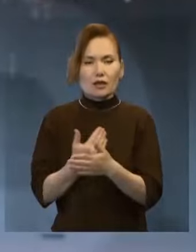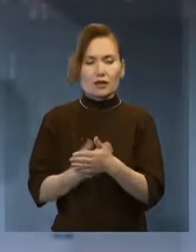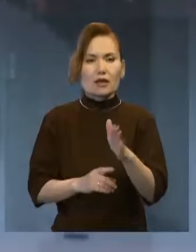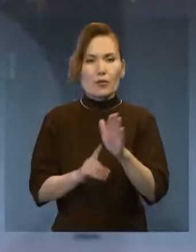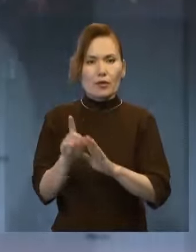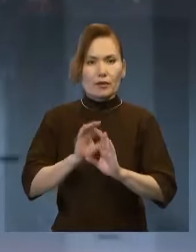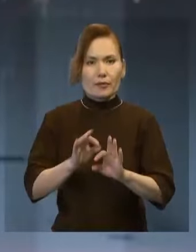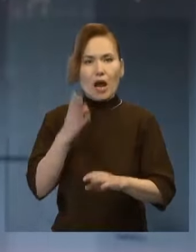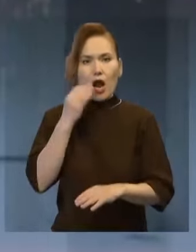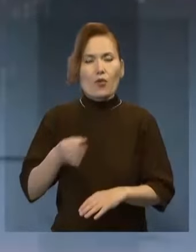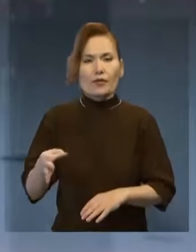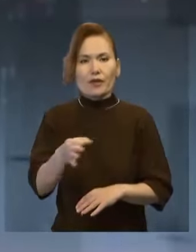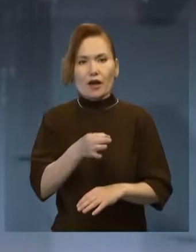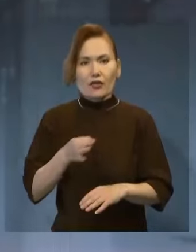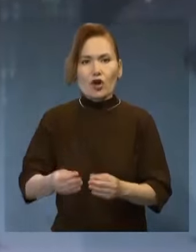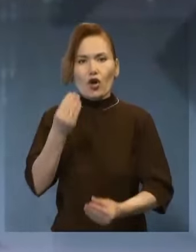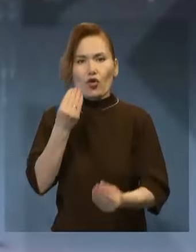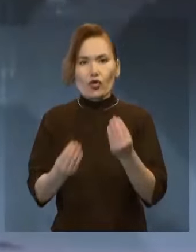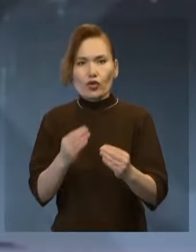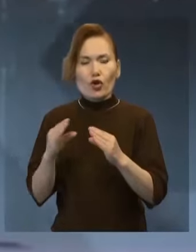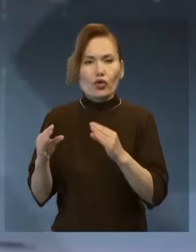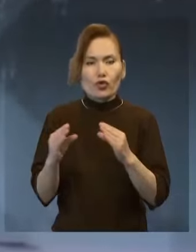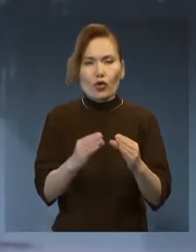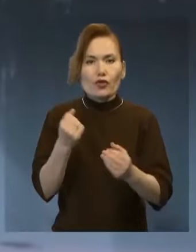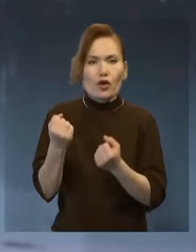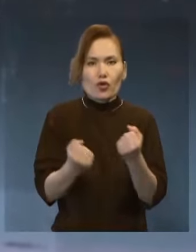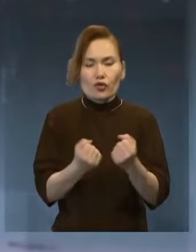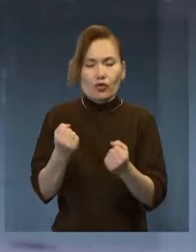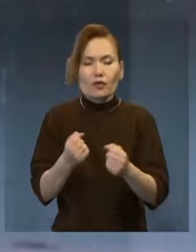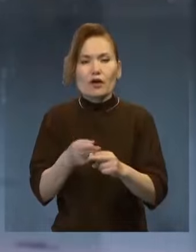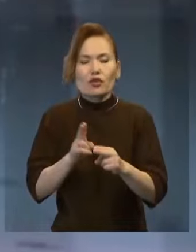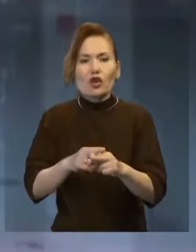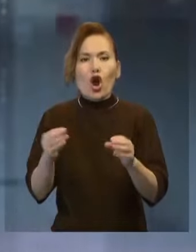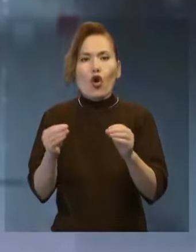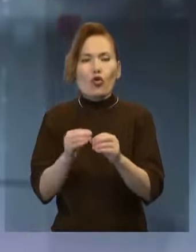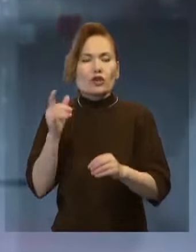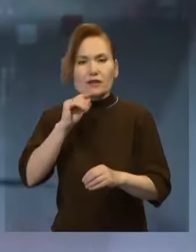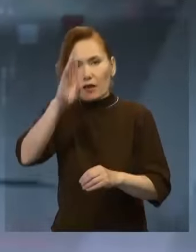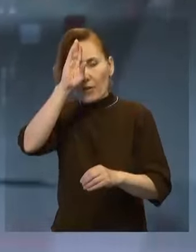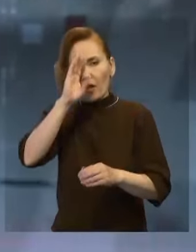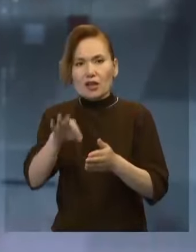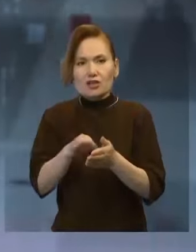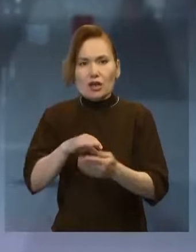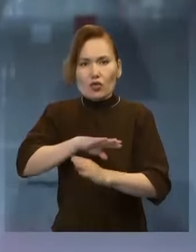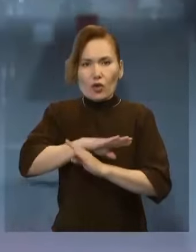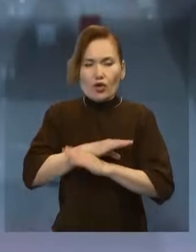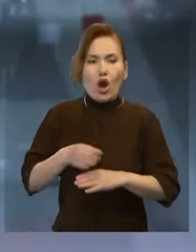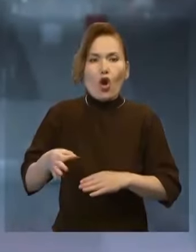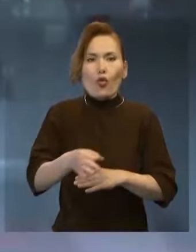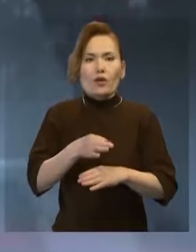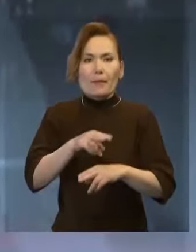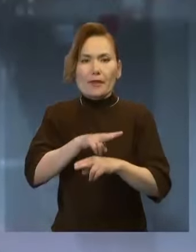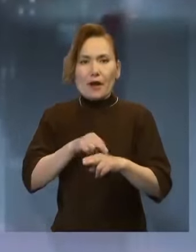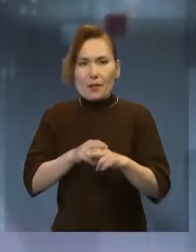Алматы облысында картинг орталықта ойнап жүріп 10 жасар бала мерт болды. Оқиға Іле ауданында болған. Облыстық